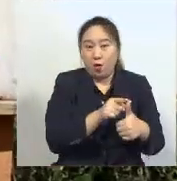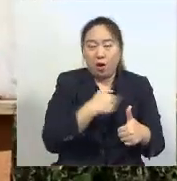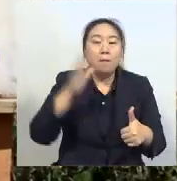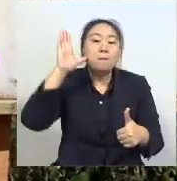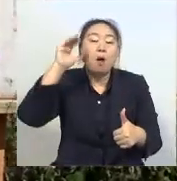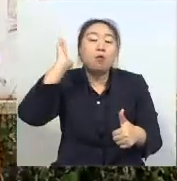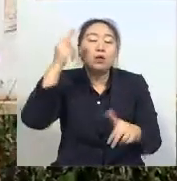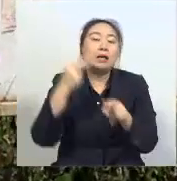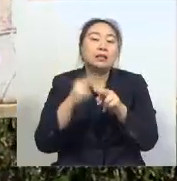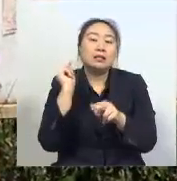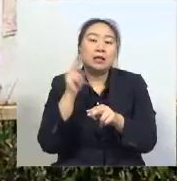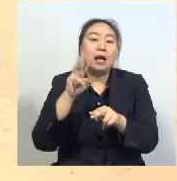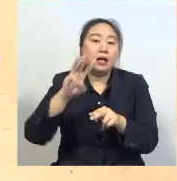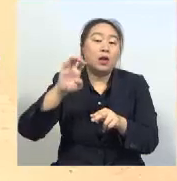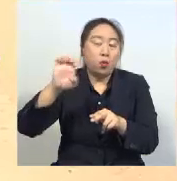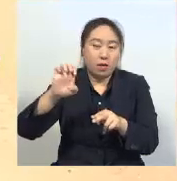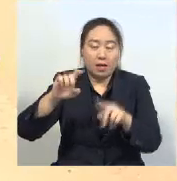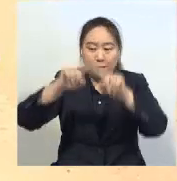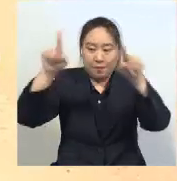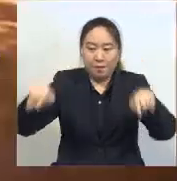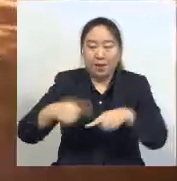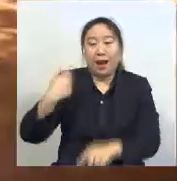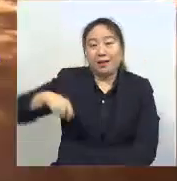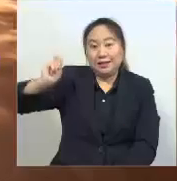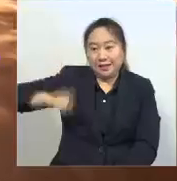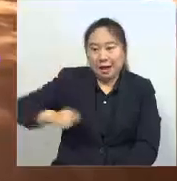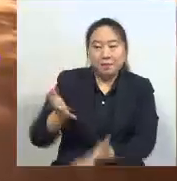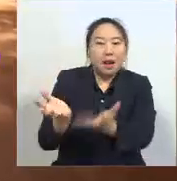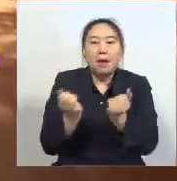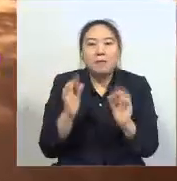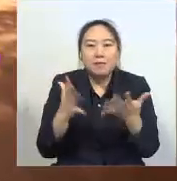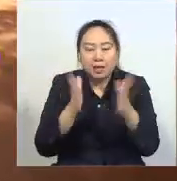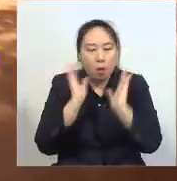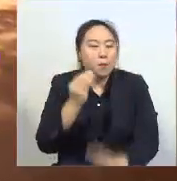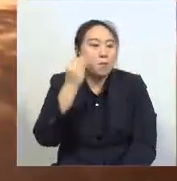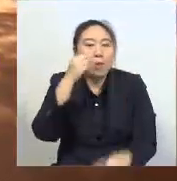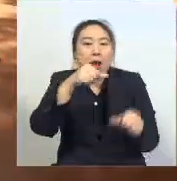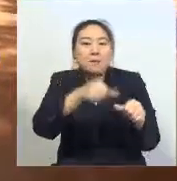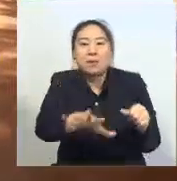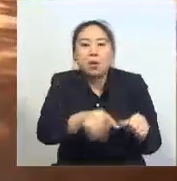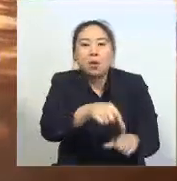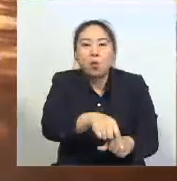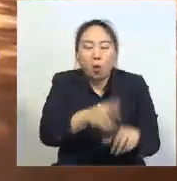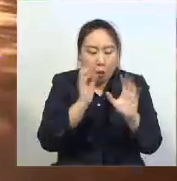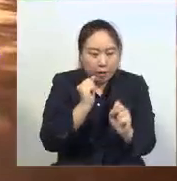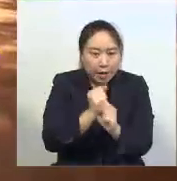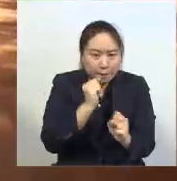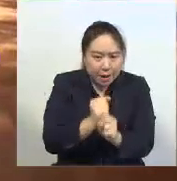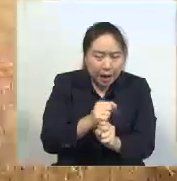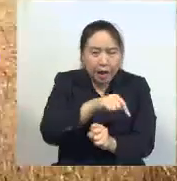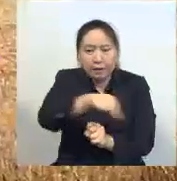าไม่ได้มารับหมายศาลนะคะเพราะว่าไม่มีใครอยู่บ้านแล้วก็ไม่มีเจ้าหน้าที่หรือว่าคนงานอยู่ภายในสว